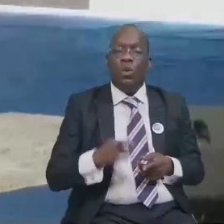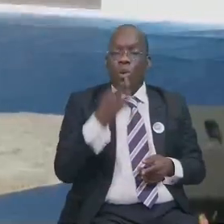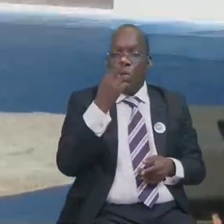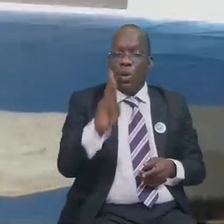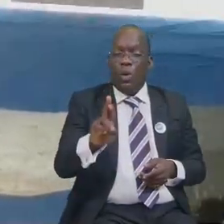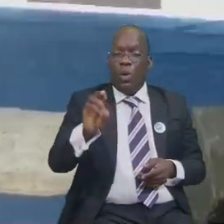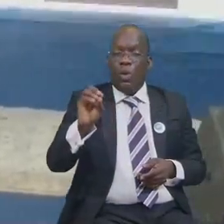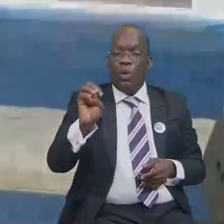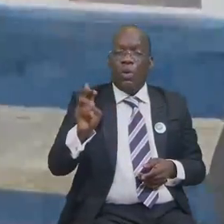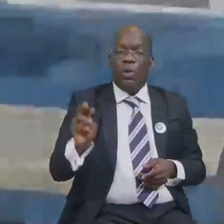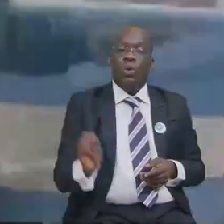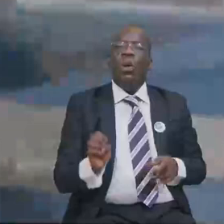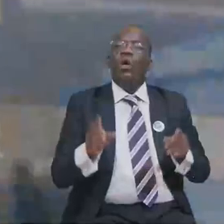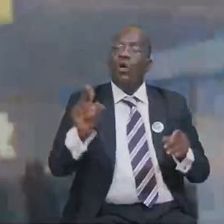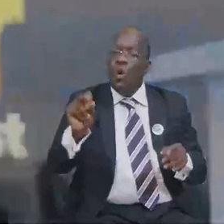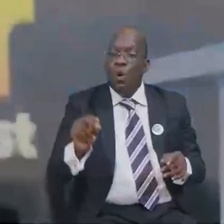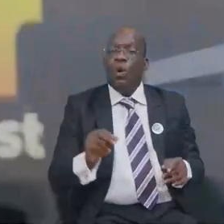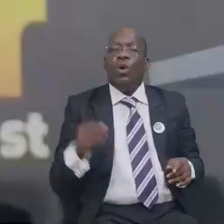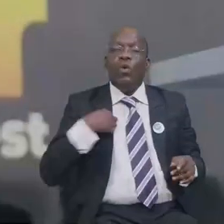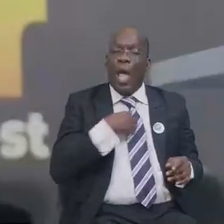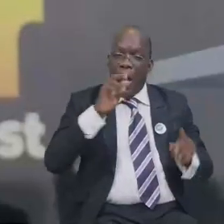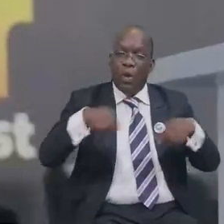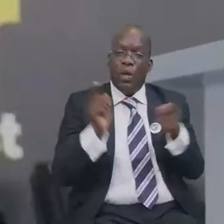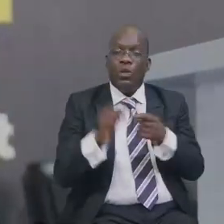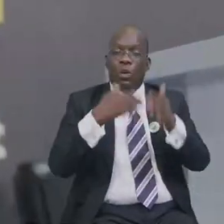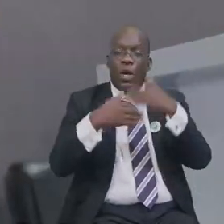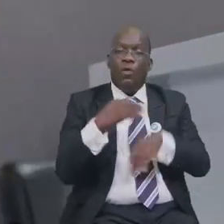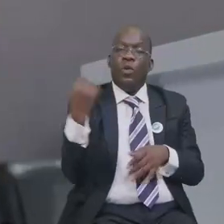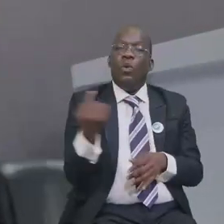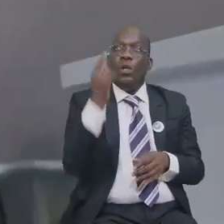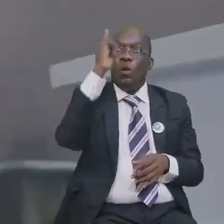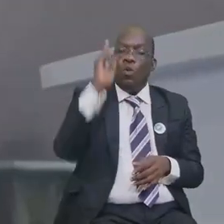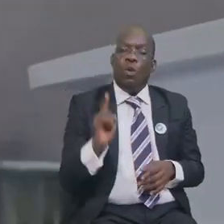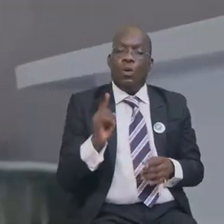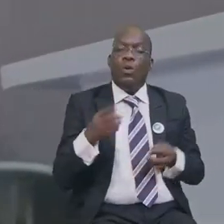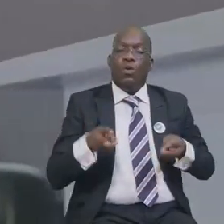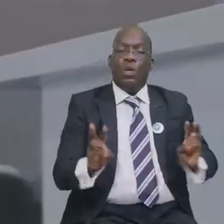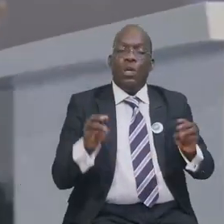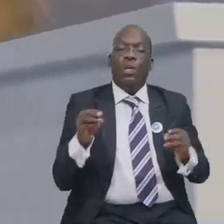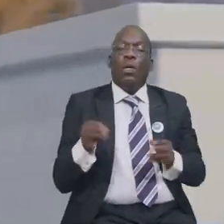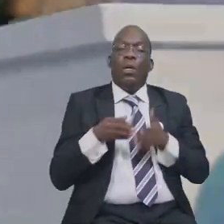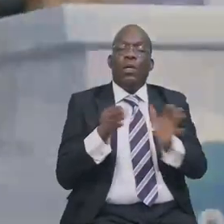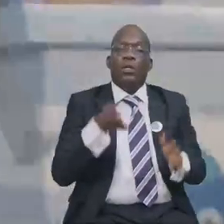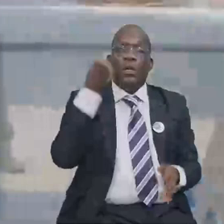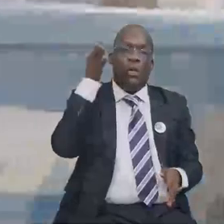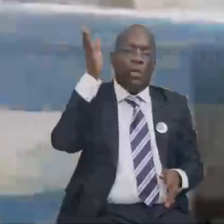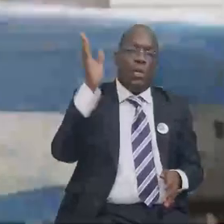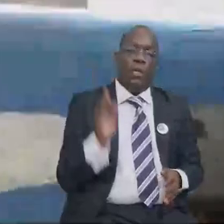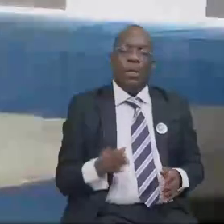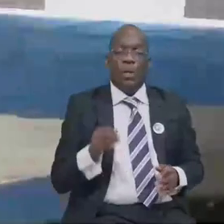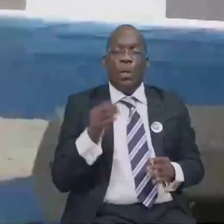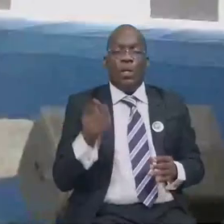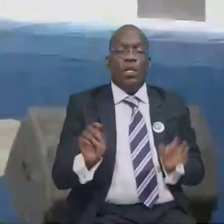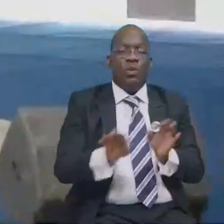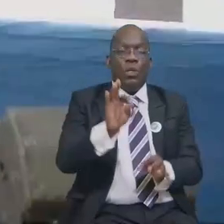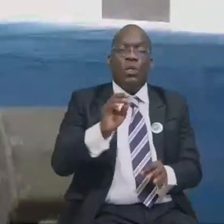Seul chemin conduit là-bas. Maintenant, l'Esprit dit expressément que